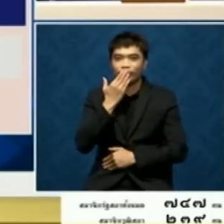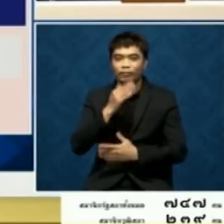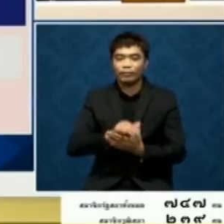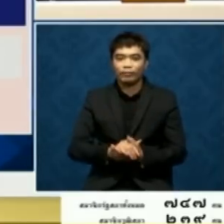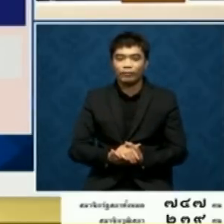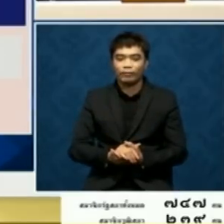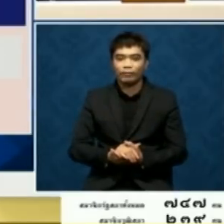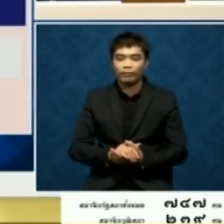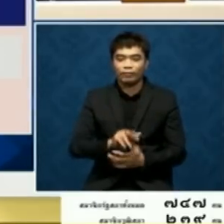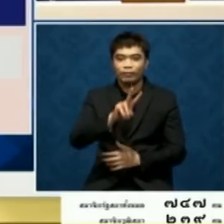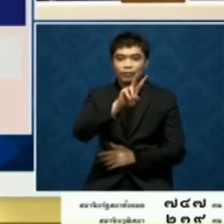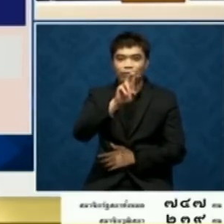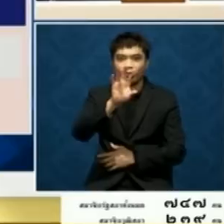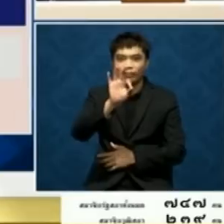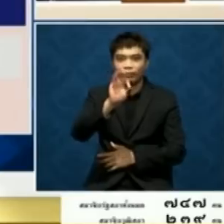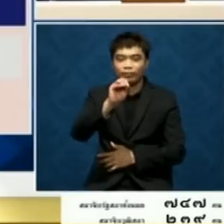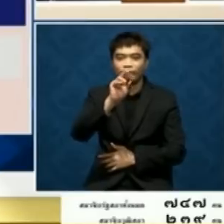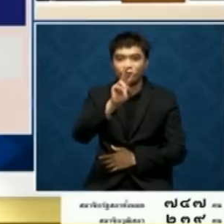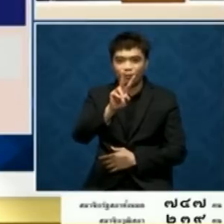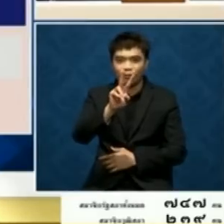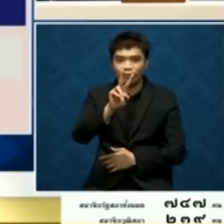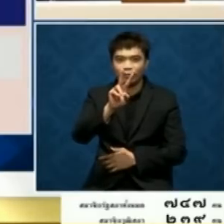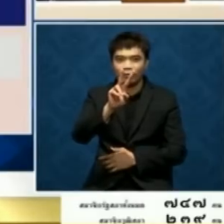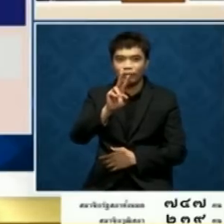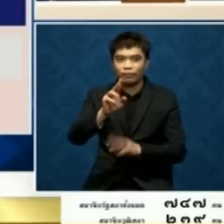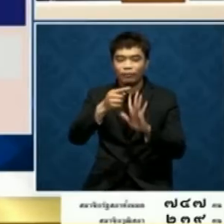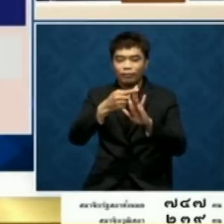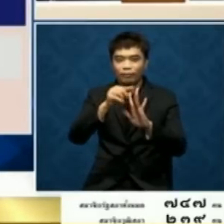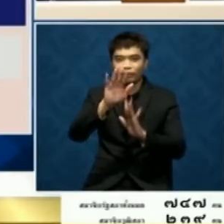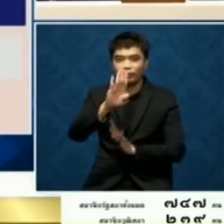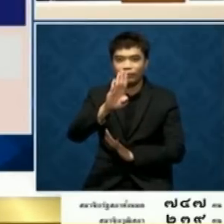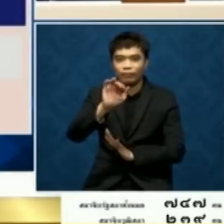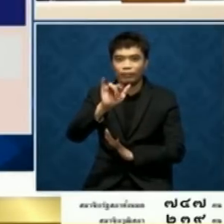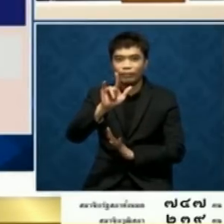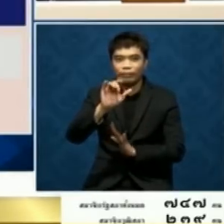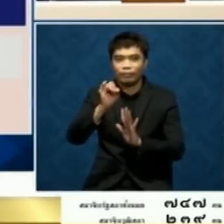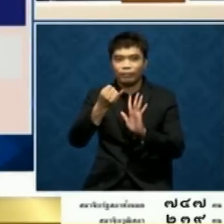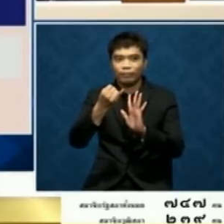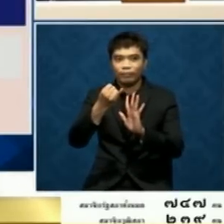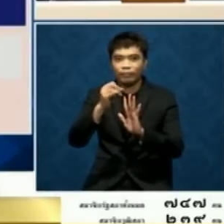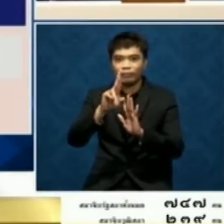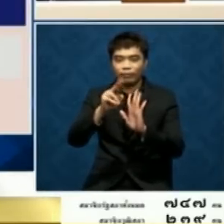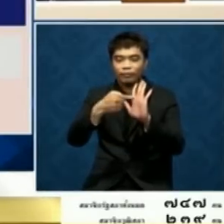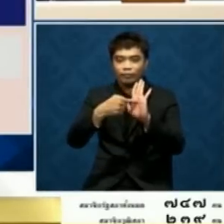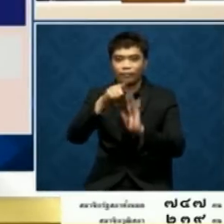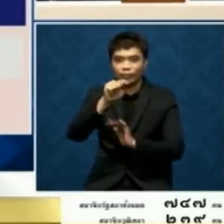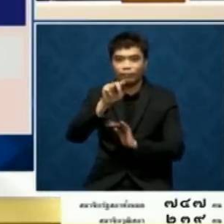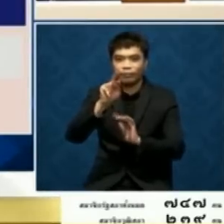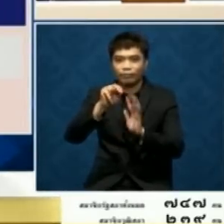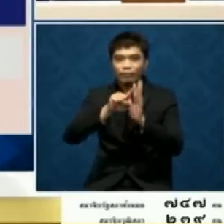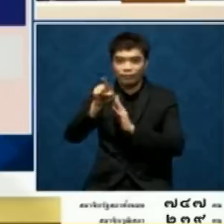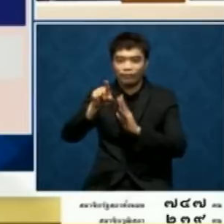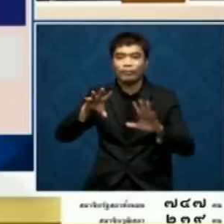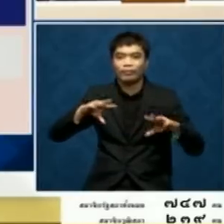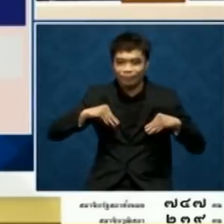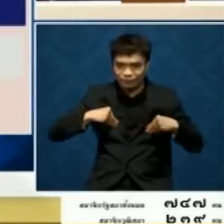ยบายอะไรต่างๆออกมาอีกเยอะเลยนะครับ ครับนะทีนี้พอพูดถึงคุณเศรษฐาเมื่อสักครู่นี้ที่เราคุยกันนะครับมีข้อมูลรายงานเข้